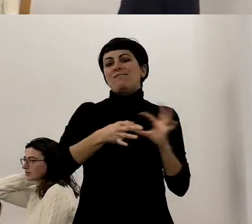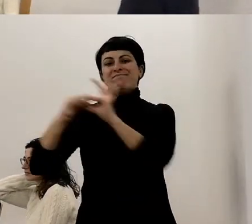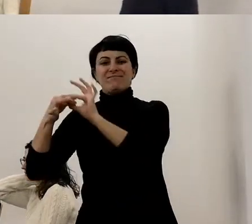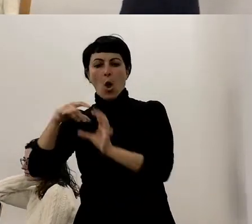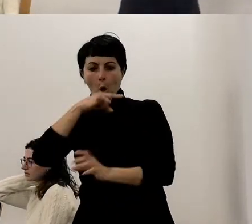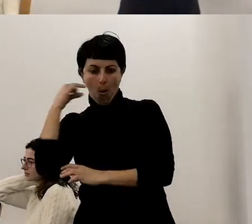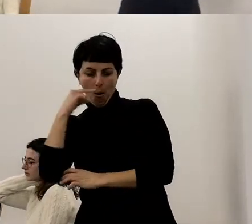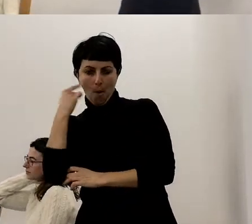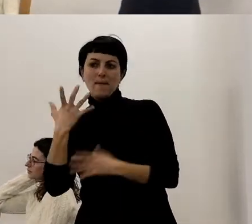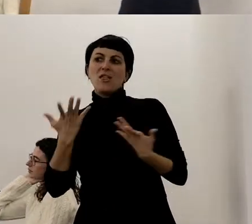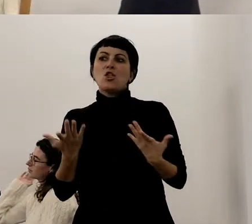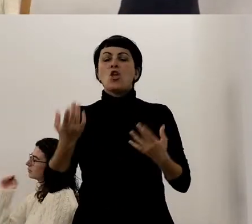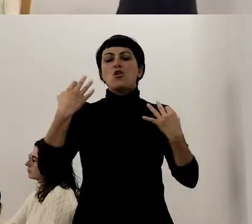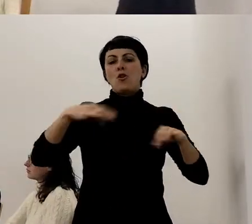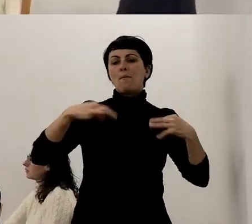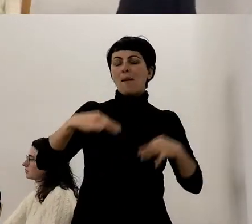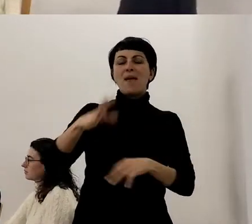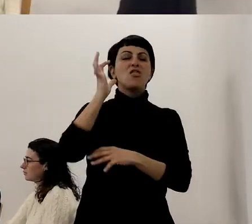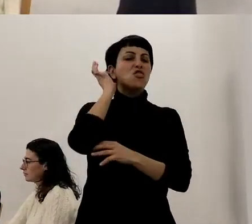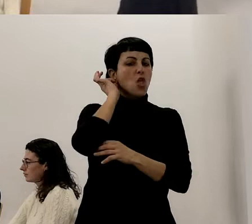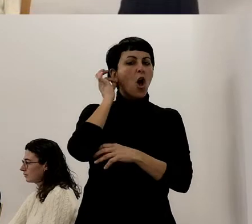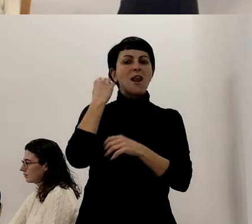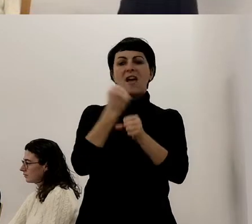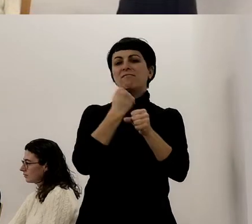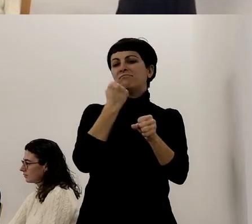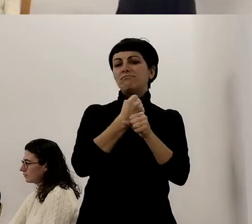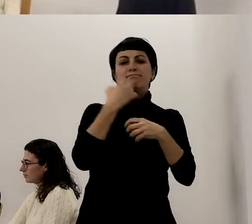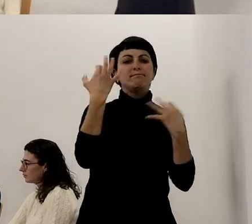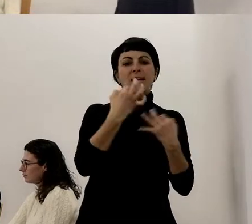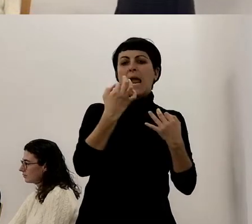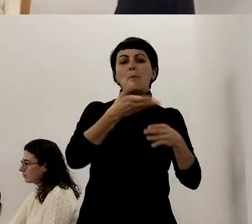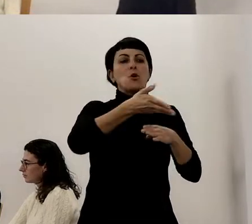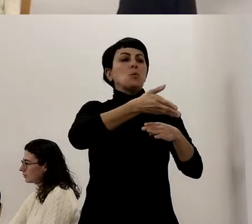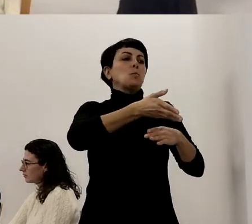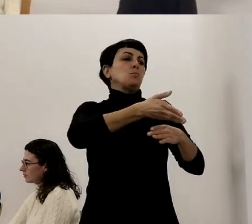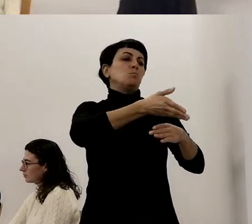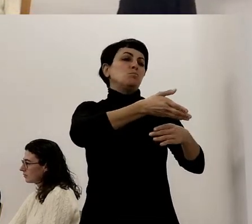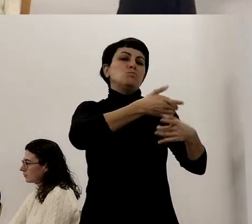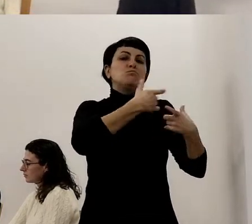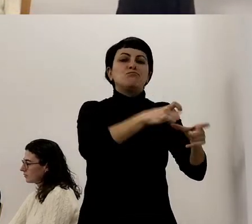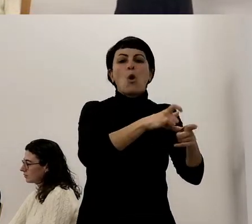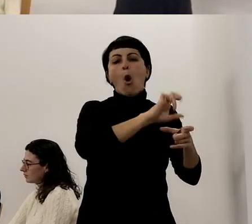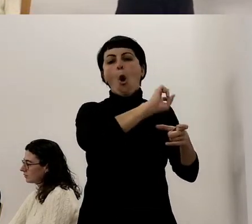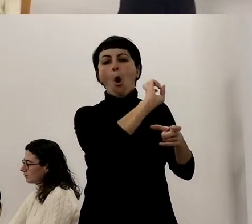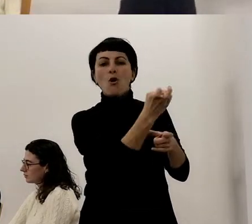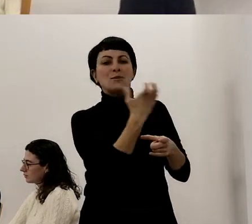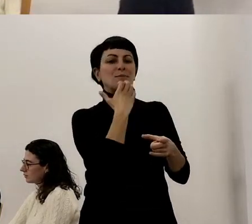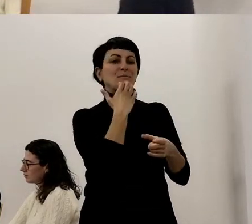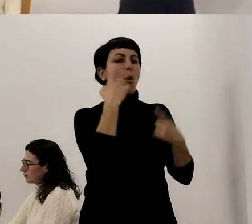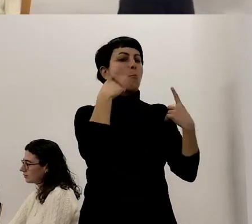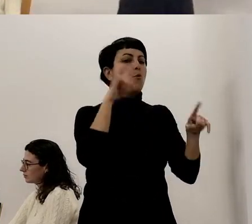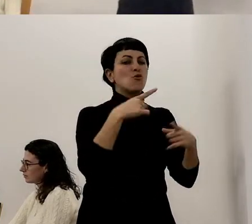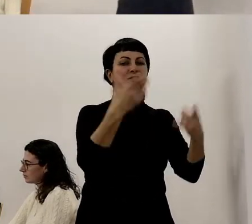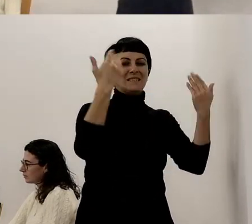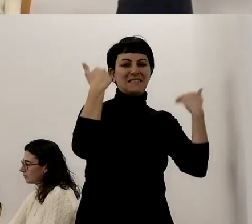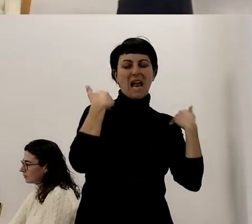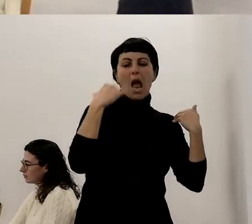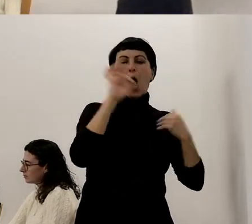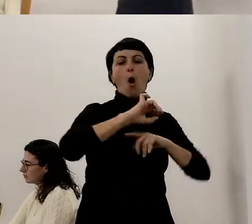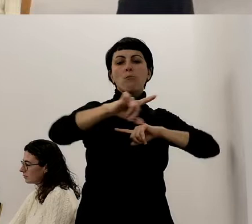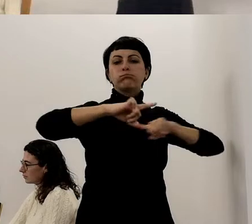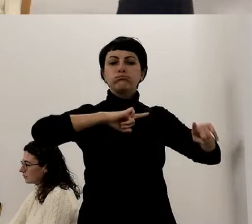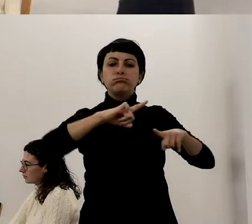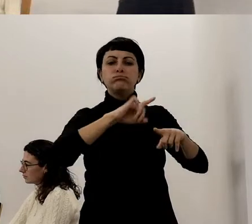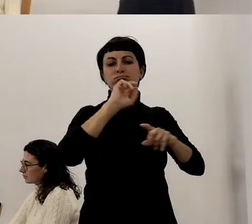tasques més d'intendència o de la part musical o aspectes així. Ens preguntàvem, no?